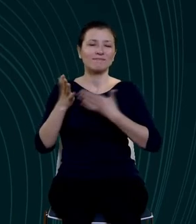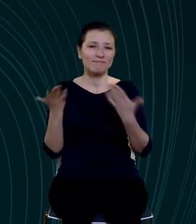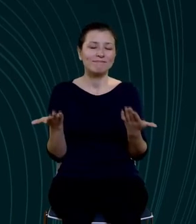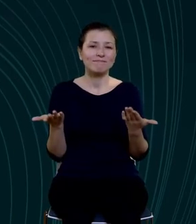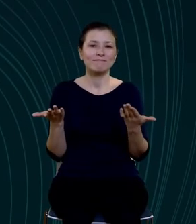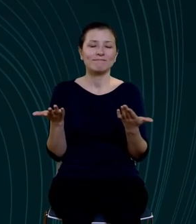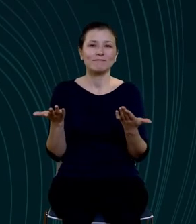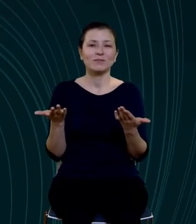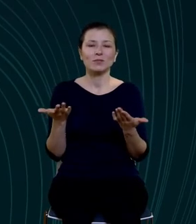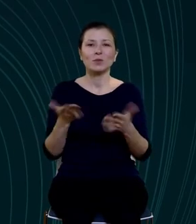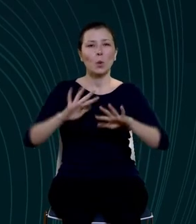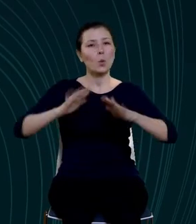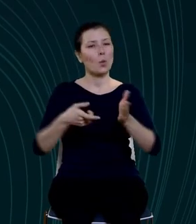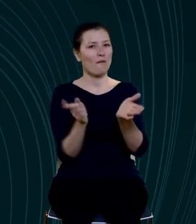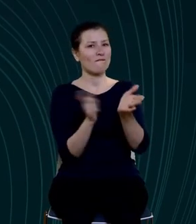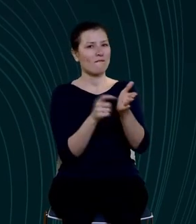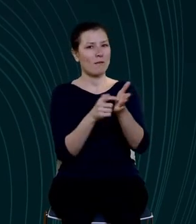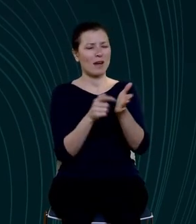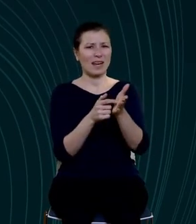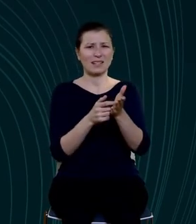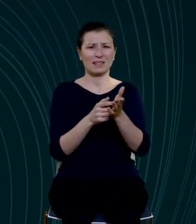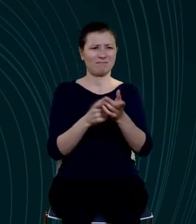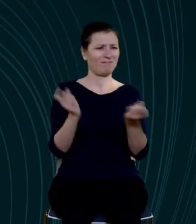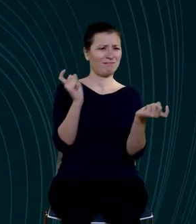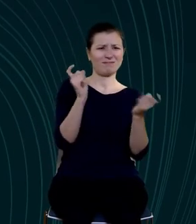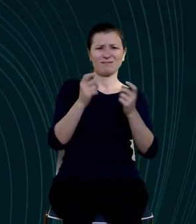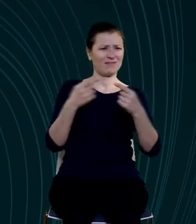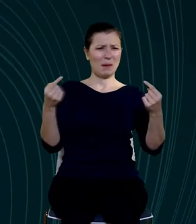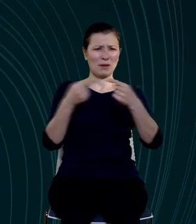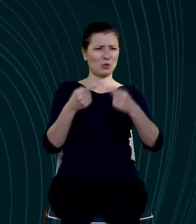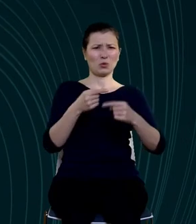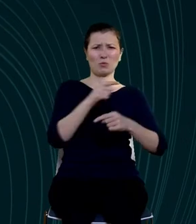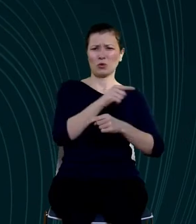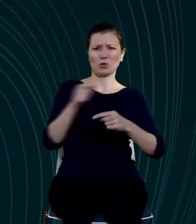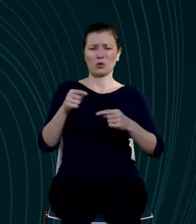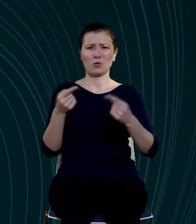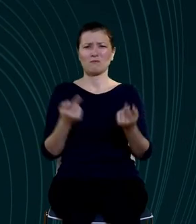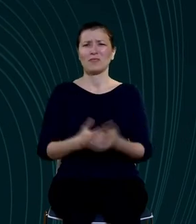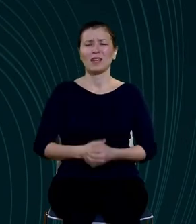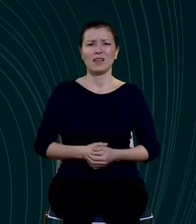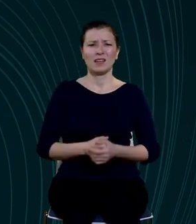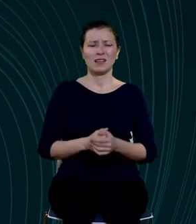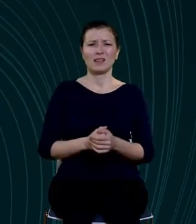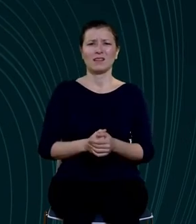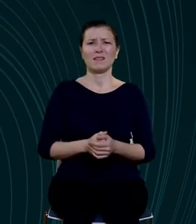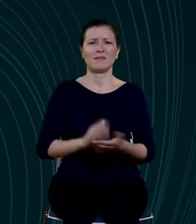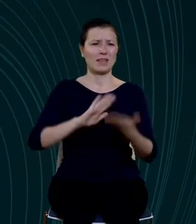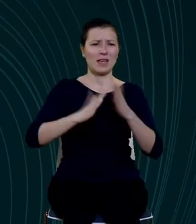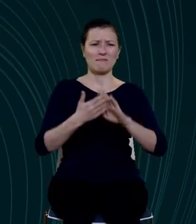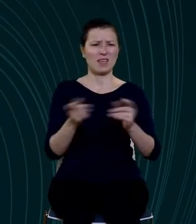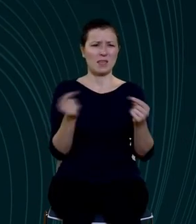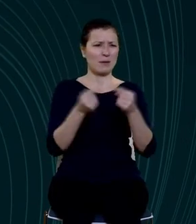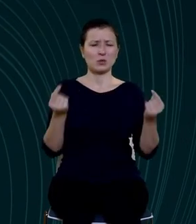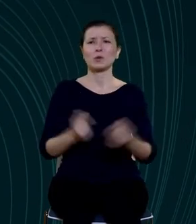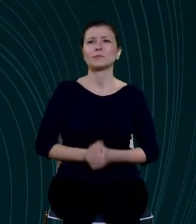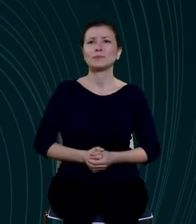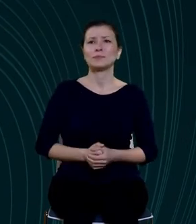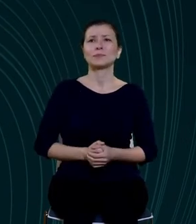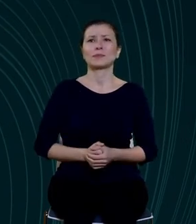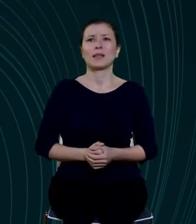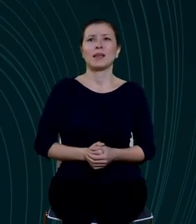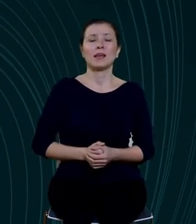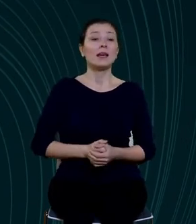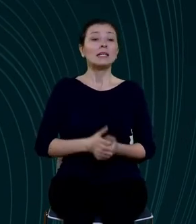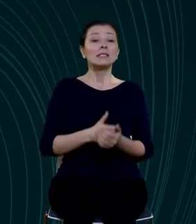są to wymagania wzajemnie sprzeczne. Stacje monitorujące, którymi dysponujemy w tej chwili w Instytucie